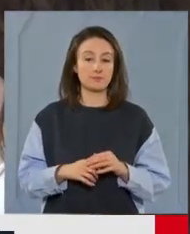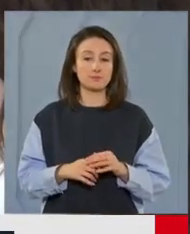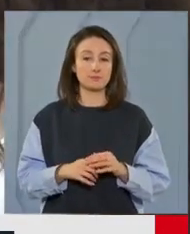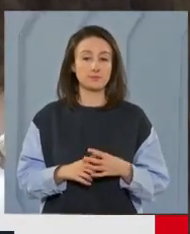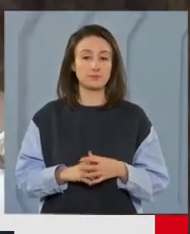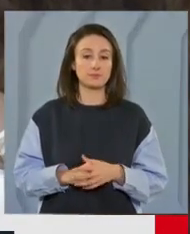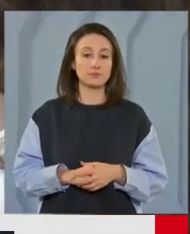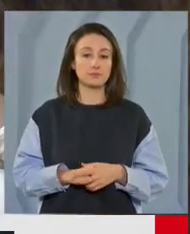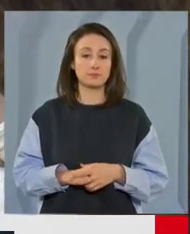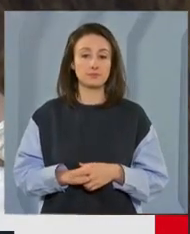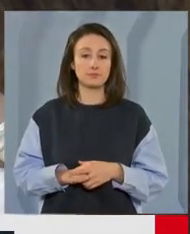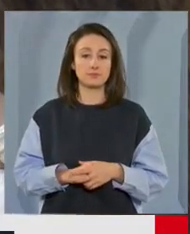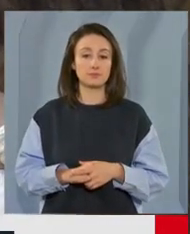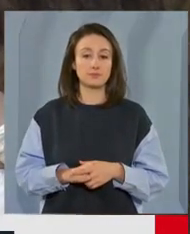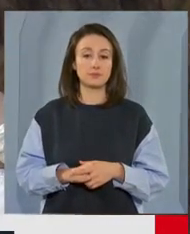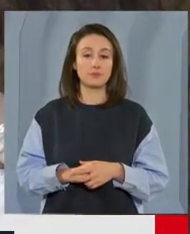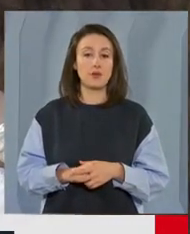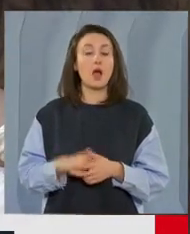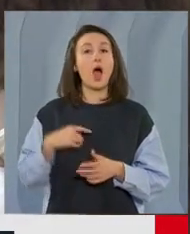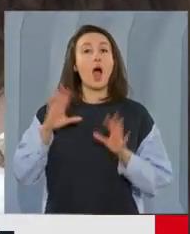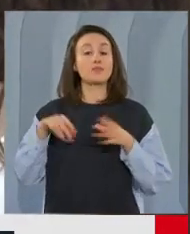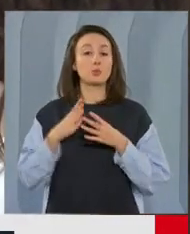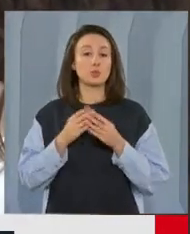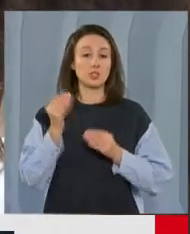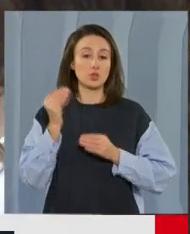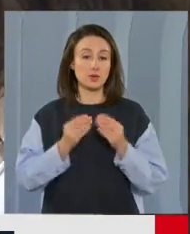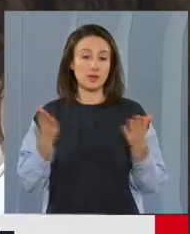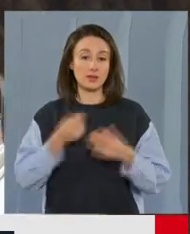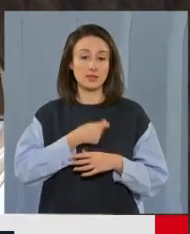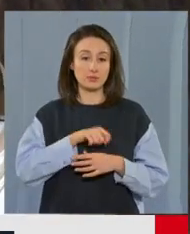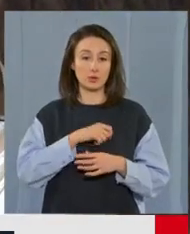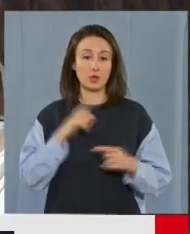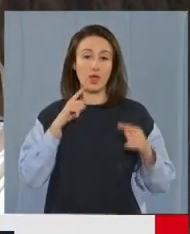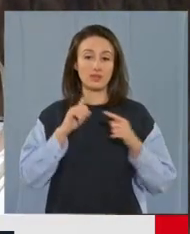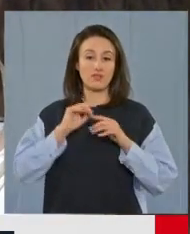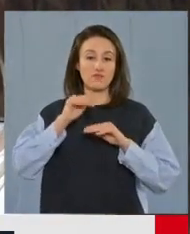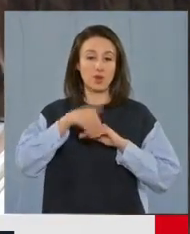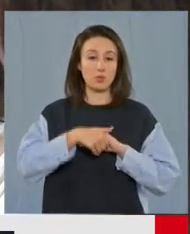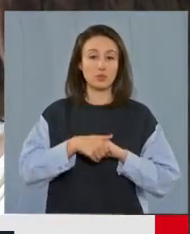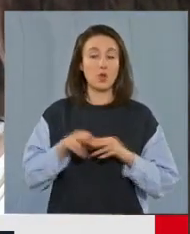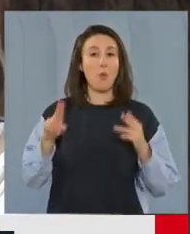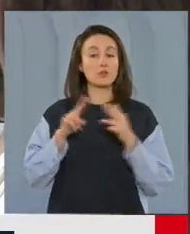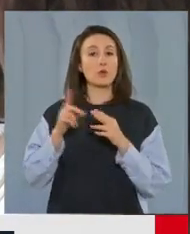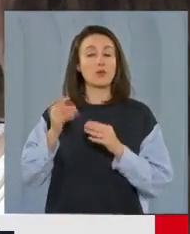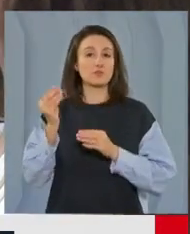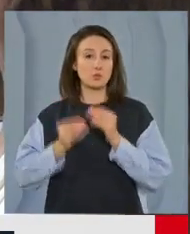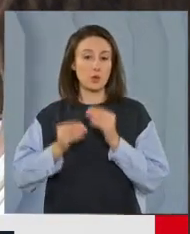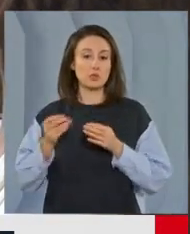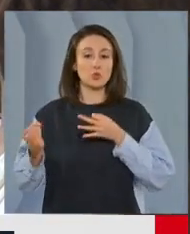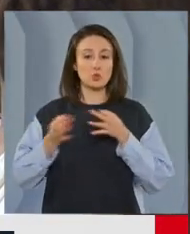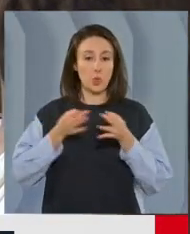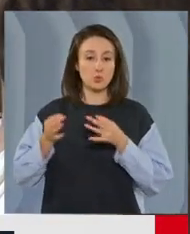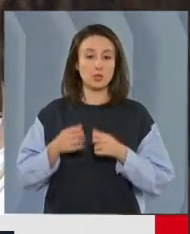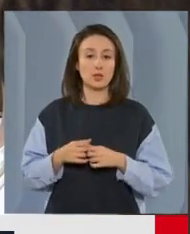Avem nenumărate situații în care inspectorii antifraudă se confruntă cu astfel de situații, dar soluția